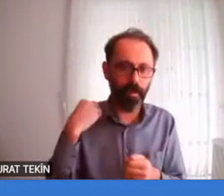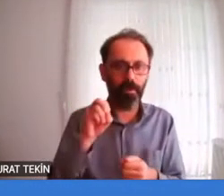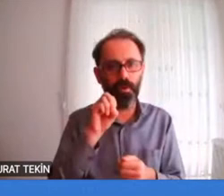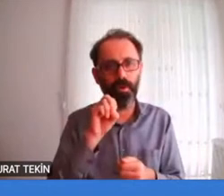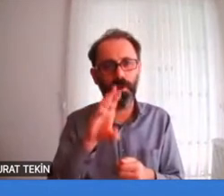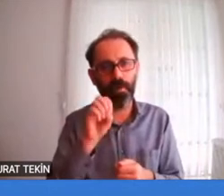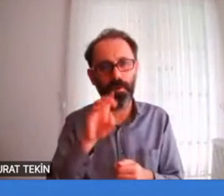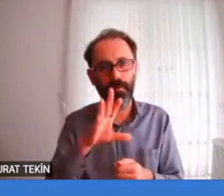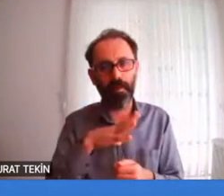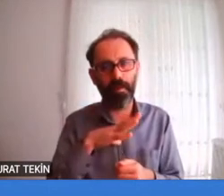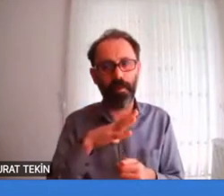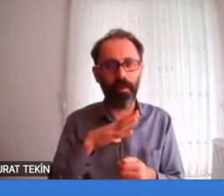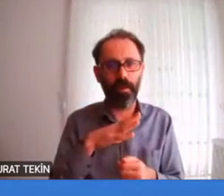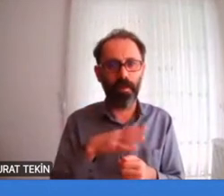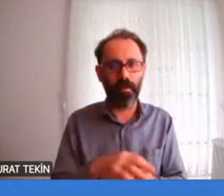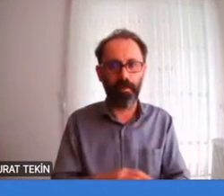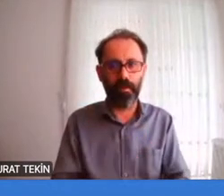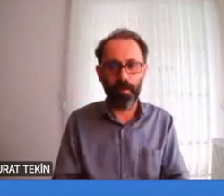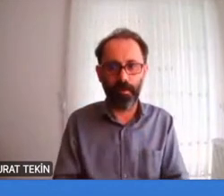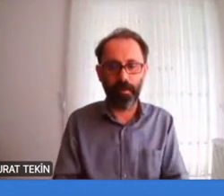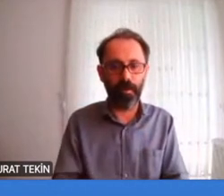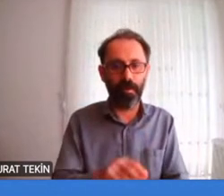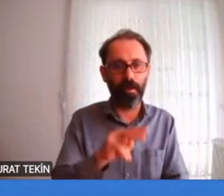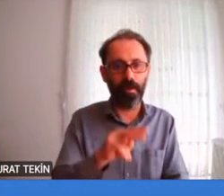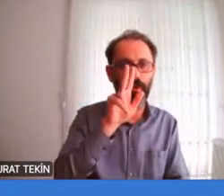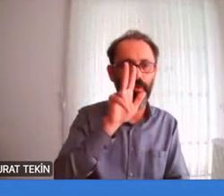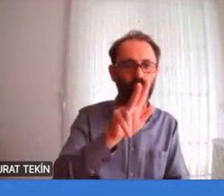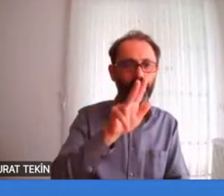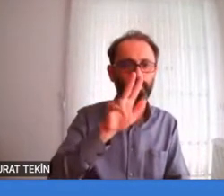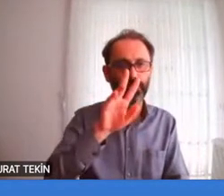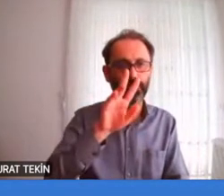Ama maalesef şimdi ekol olmuş 3-4 tane okulun dışında